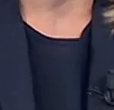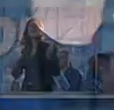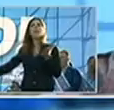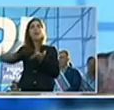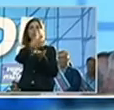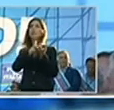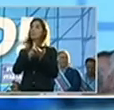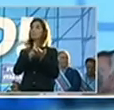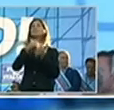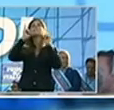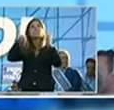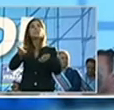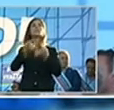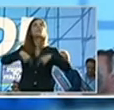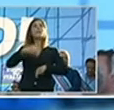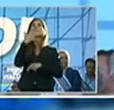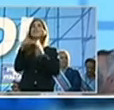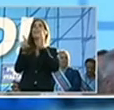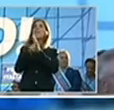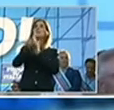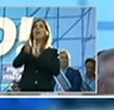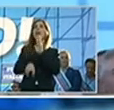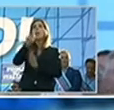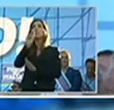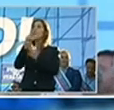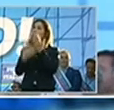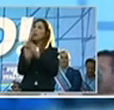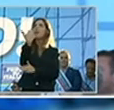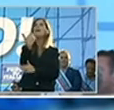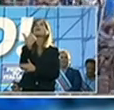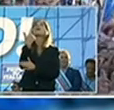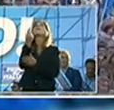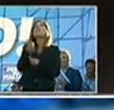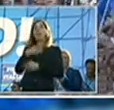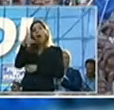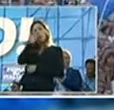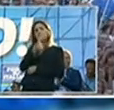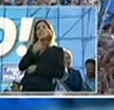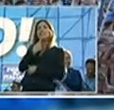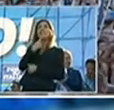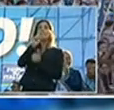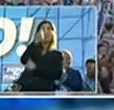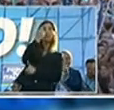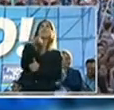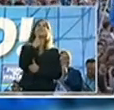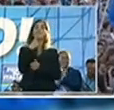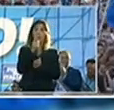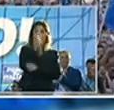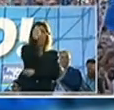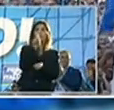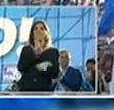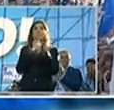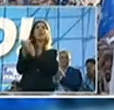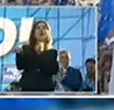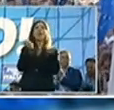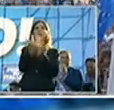E cioè se questa è destra o centrodestra, cioè siccome si sta dislocando questa forza politica la presenza in piazza di Casa Pound a braccia